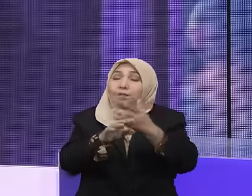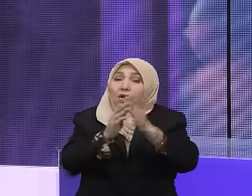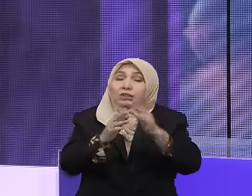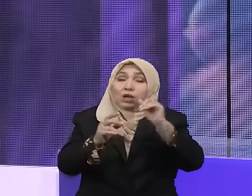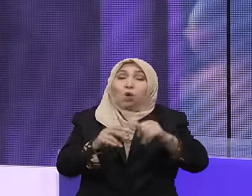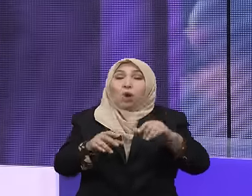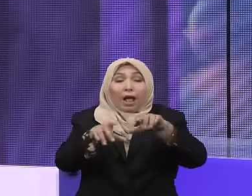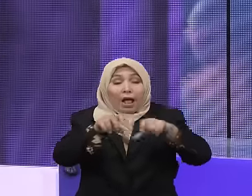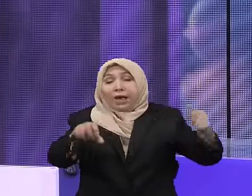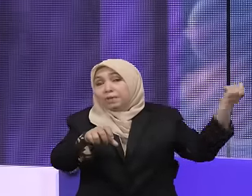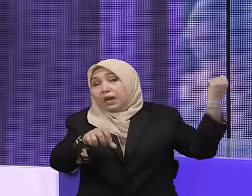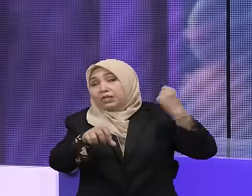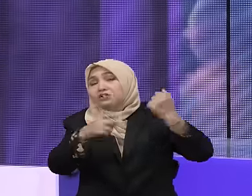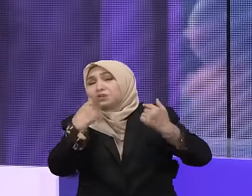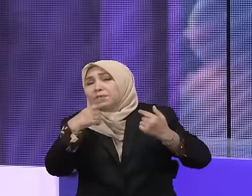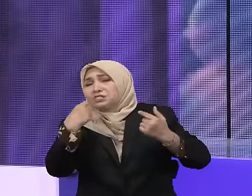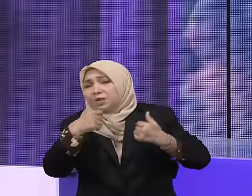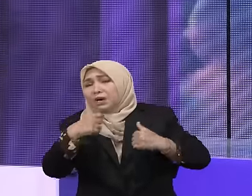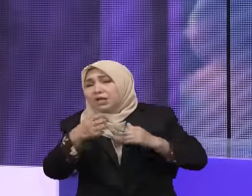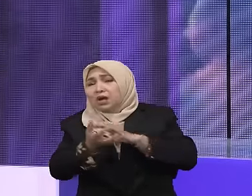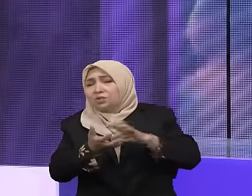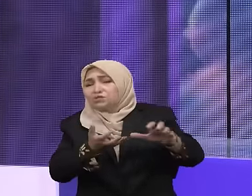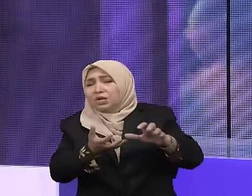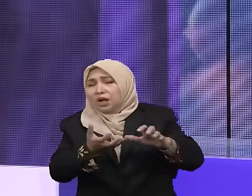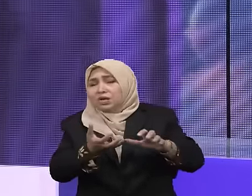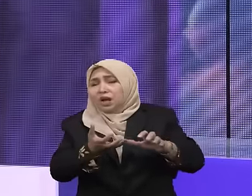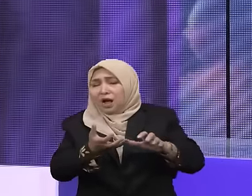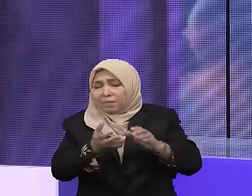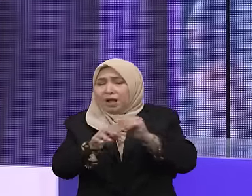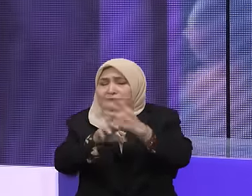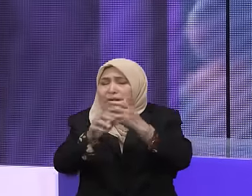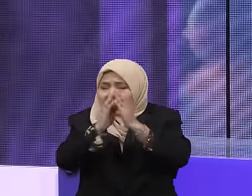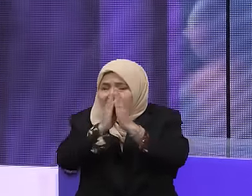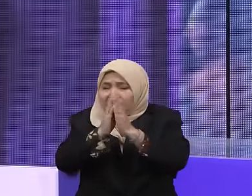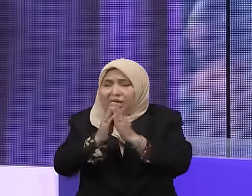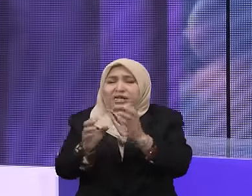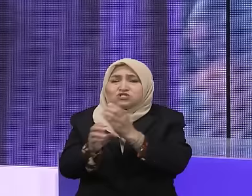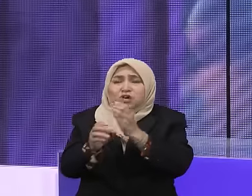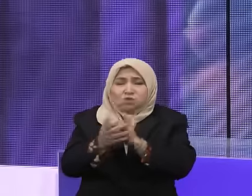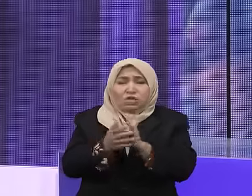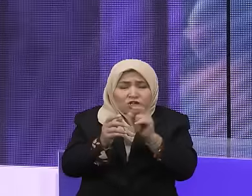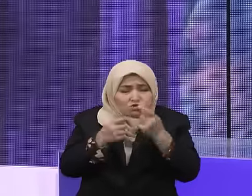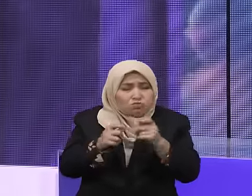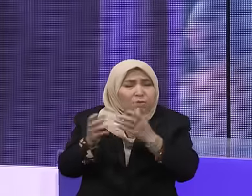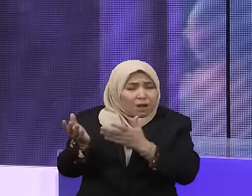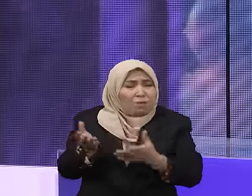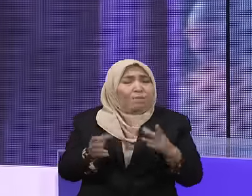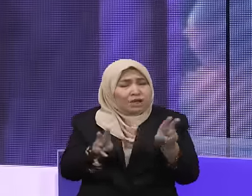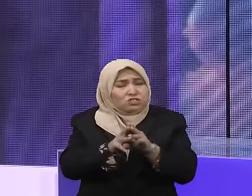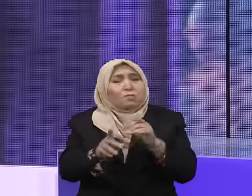tu, kan? Rasa-rasanya siapa yang musnahkan berhala kecil? Sebenarnya dia nak cuba bawa, macam betul